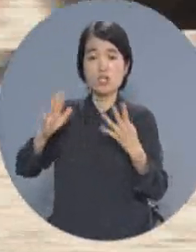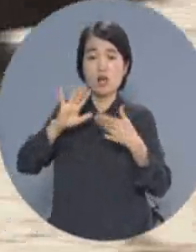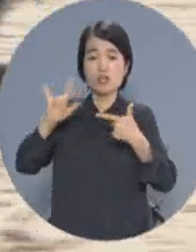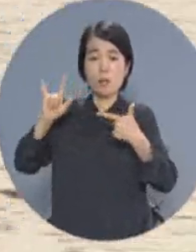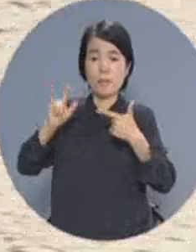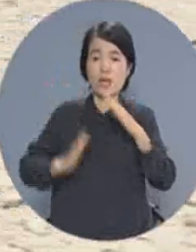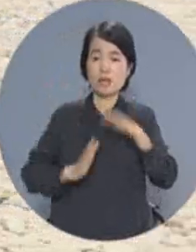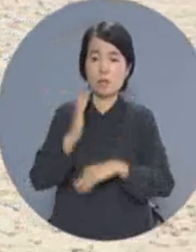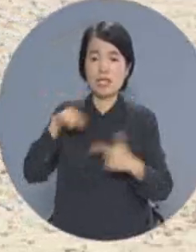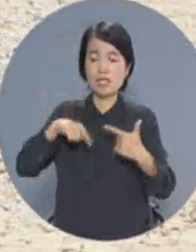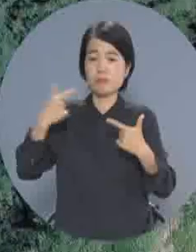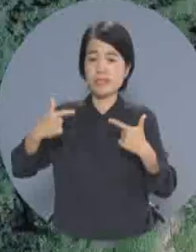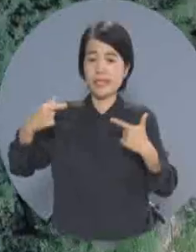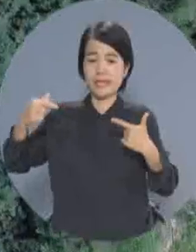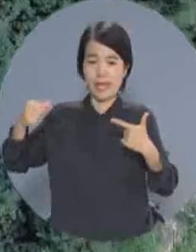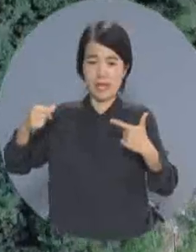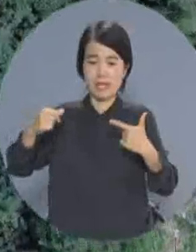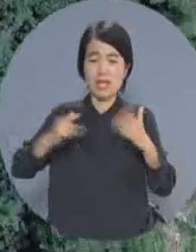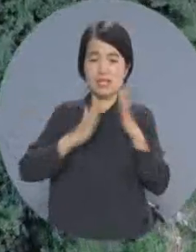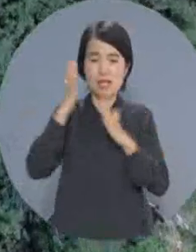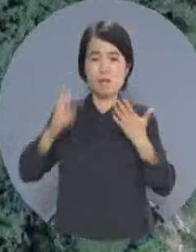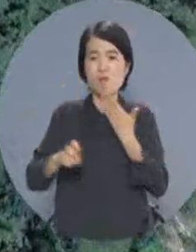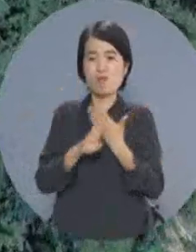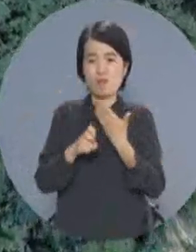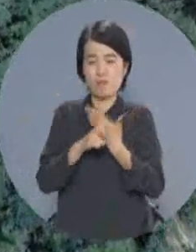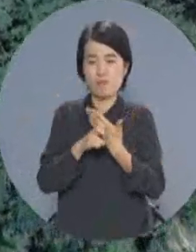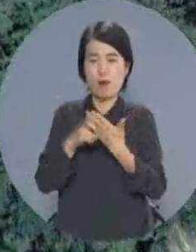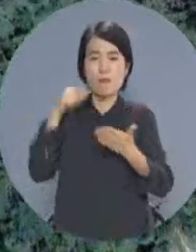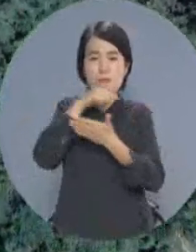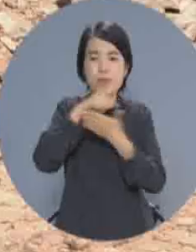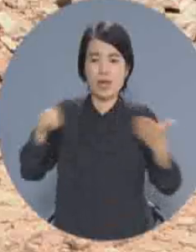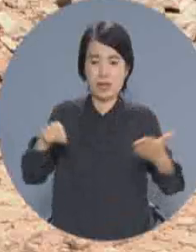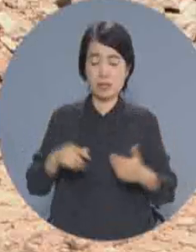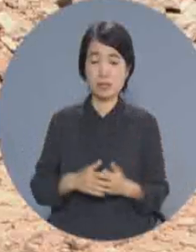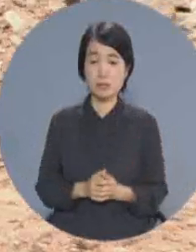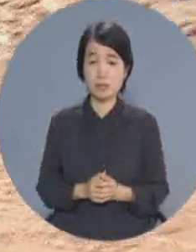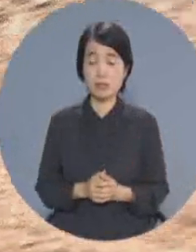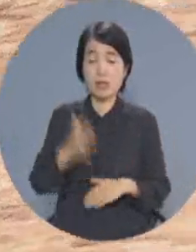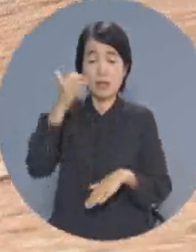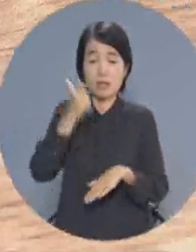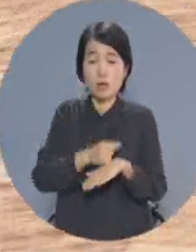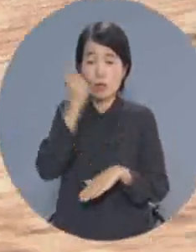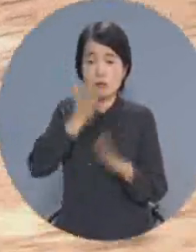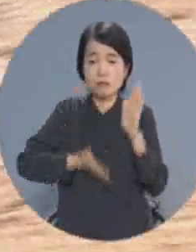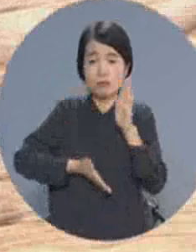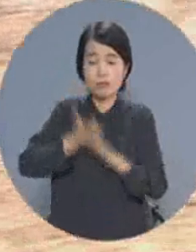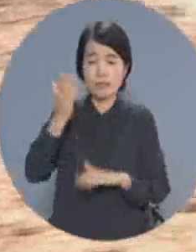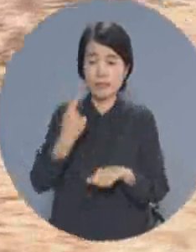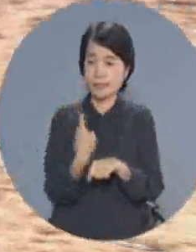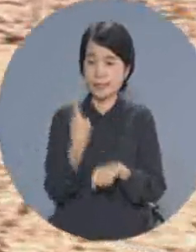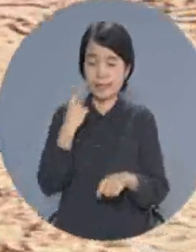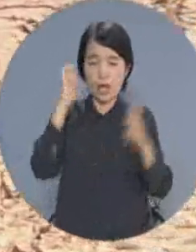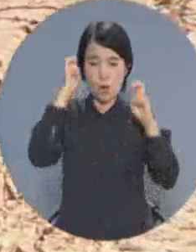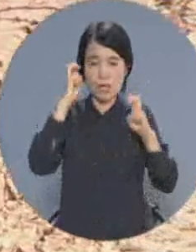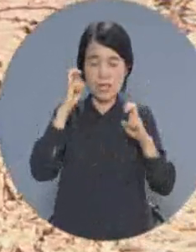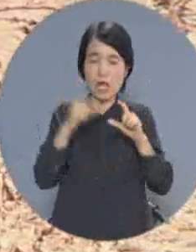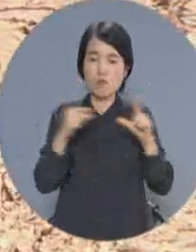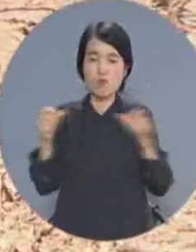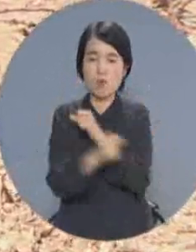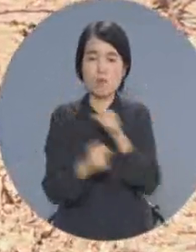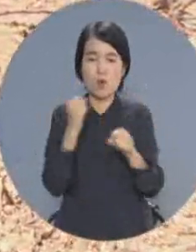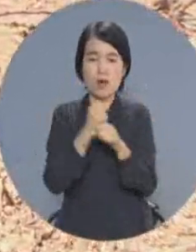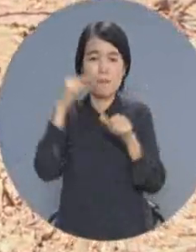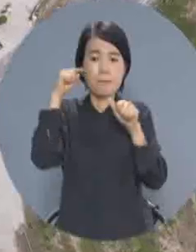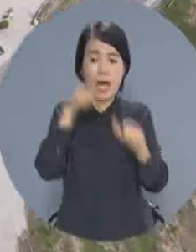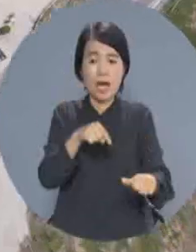넘는 1.7헥타르의 산림이 무단 훼손됐습니다. 결국 여수시는 지난해 업체에 부분 복구를